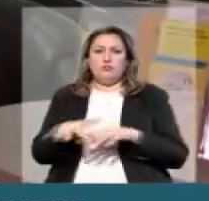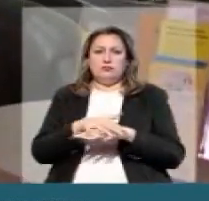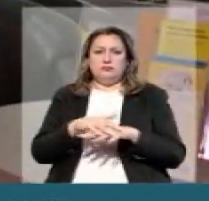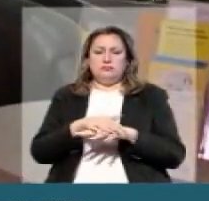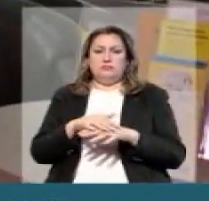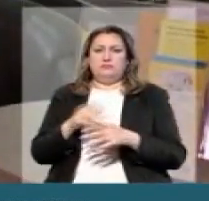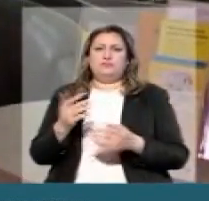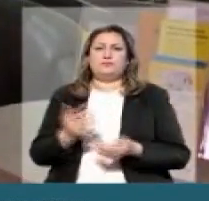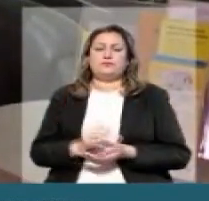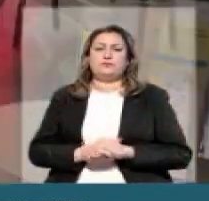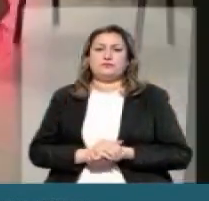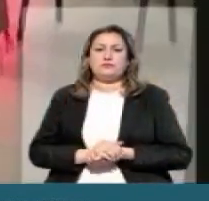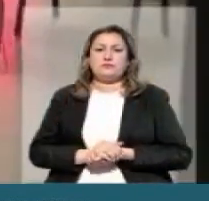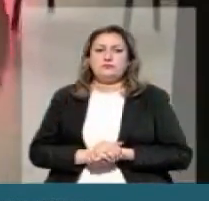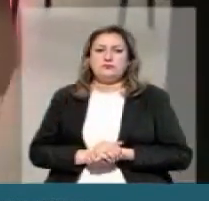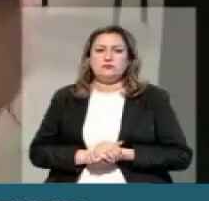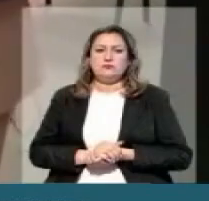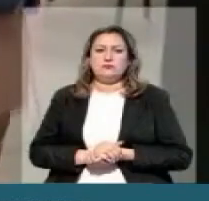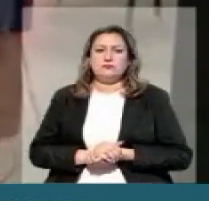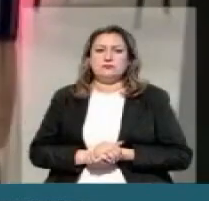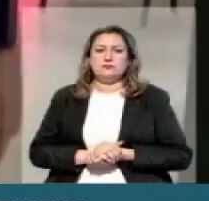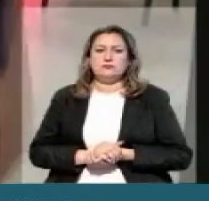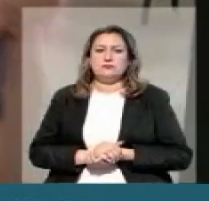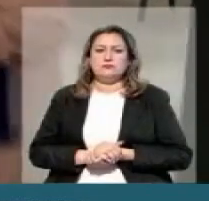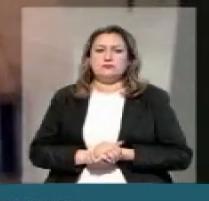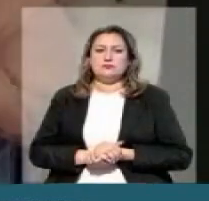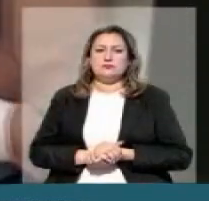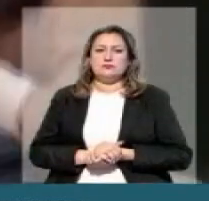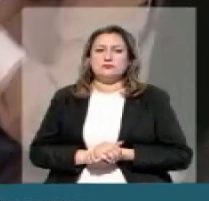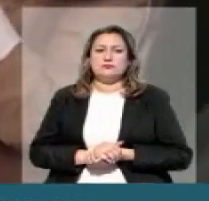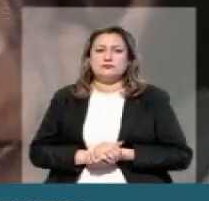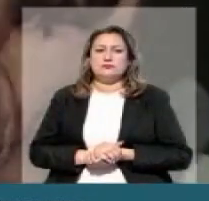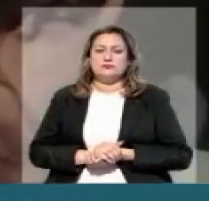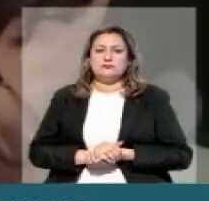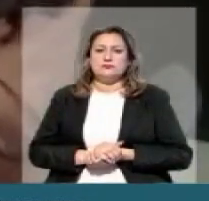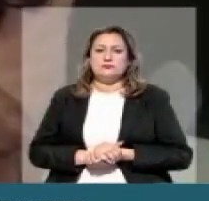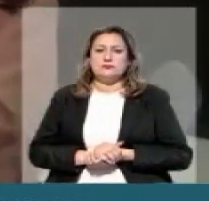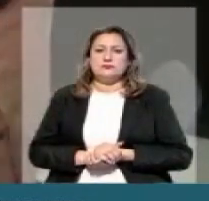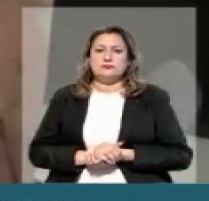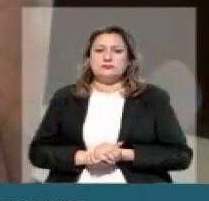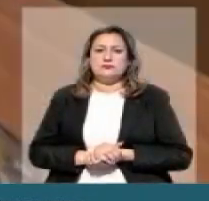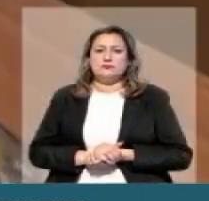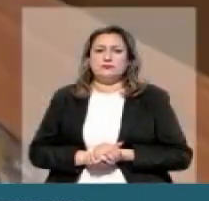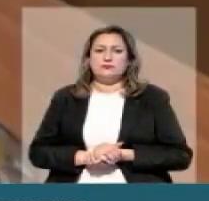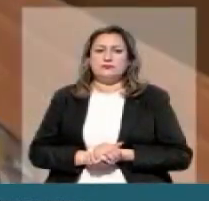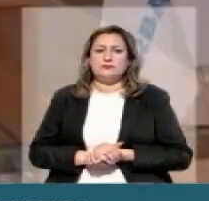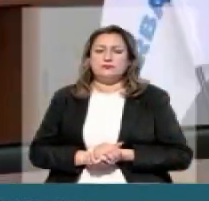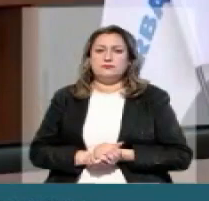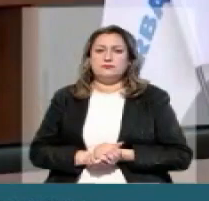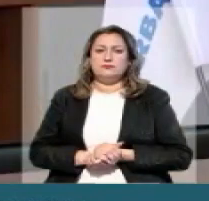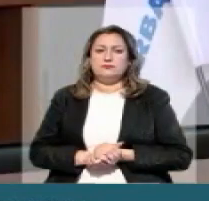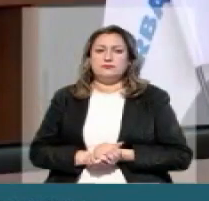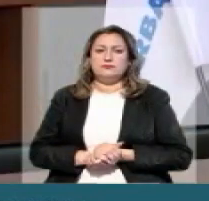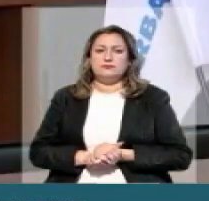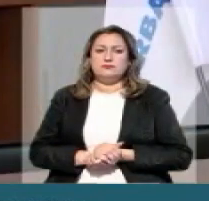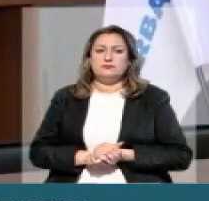Ахметова. Бүгінде оның жобасы мектепке дейінгі білім беру саласында Қостанайдағы ең сұранысқа ие мекемелердің біріне айналды.